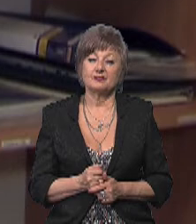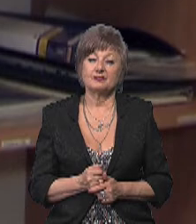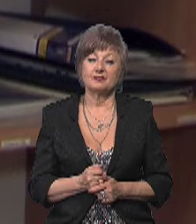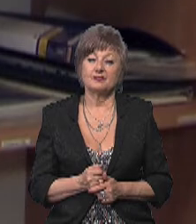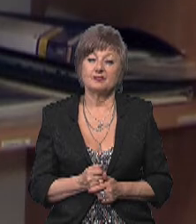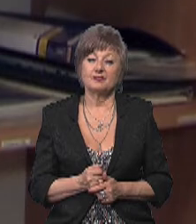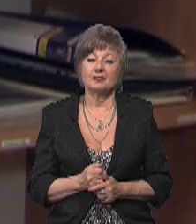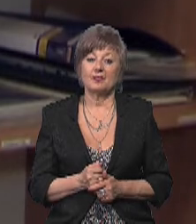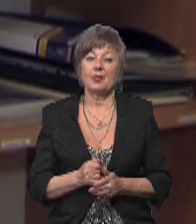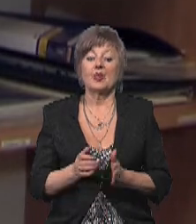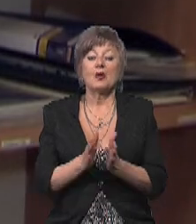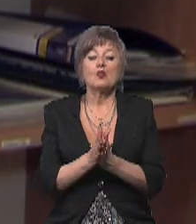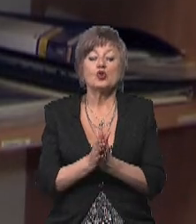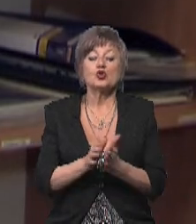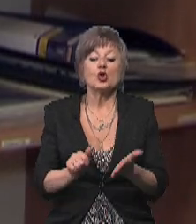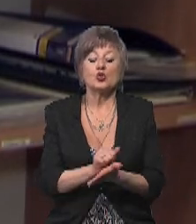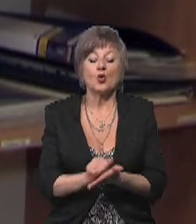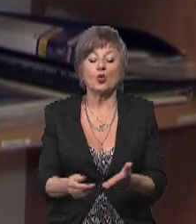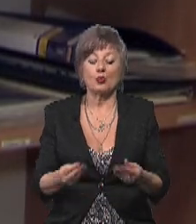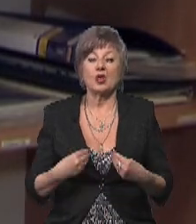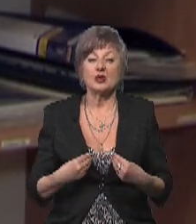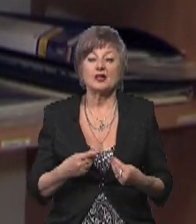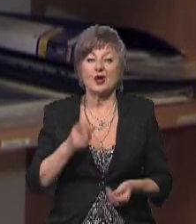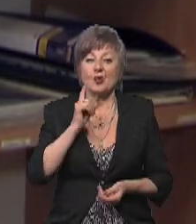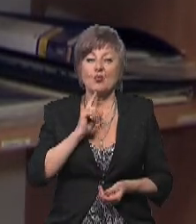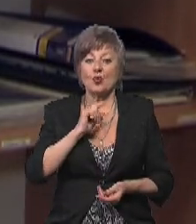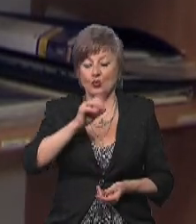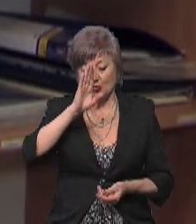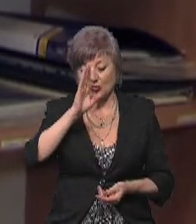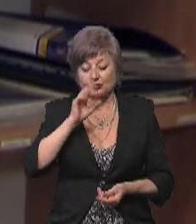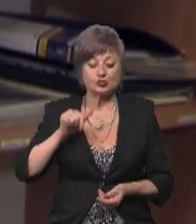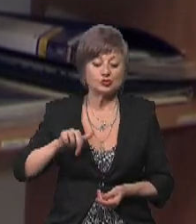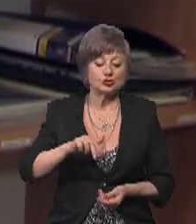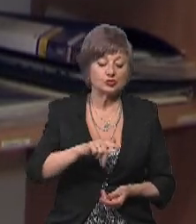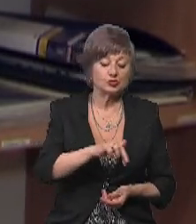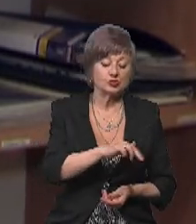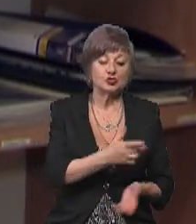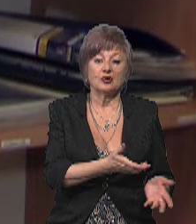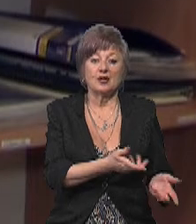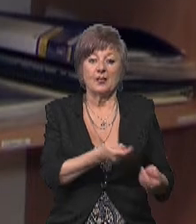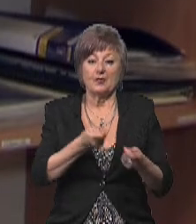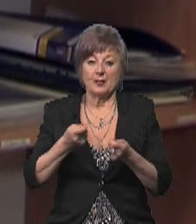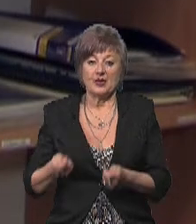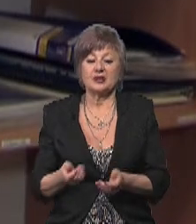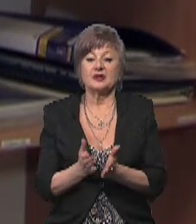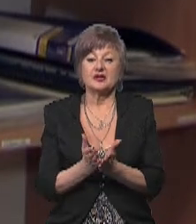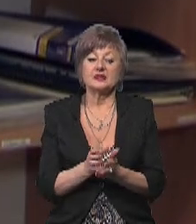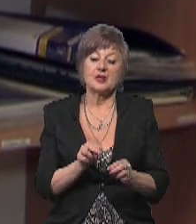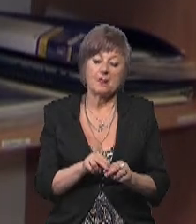просили документи. Тобто просили документи, поки чоловік йшов нести цей